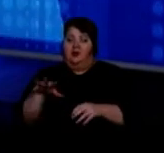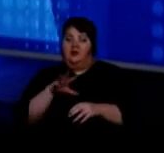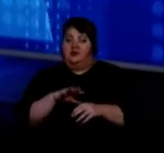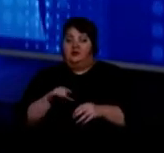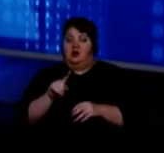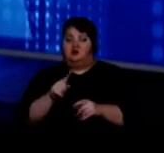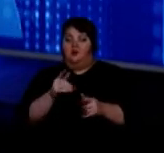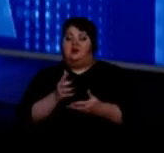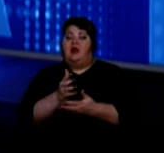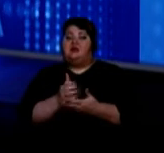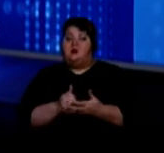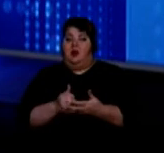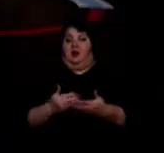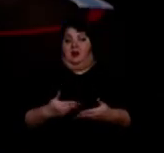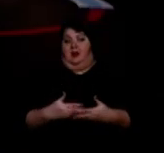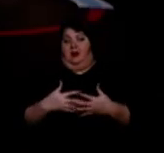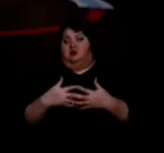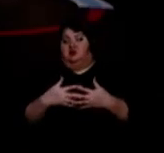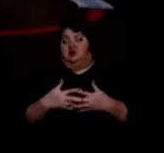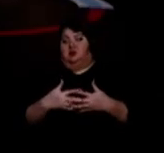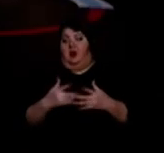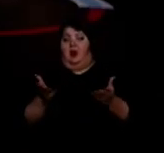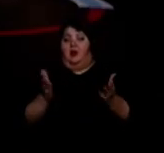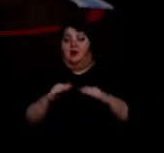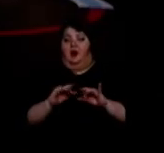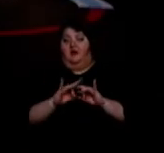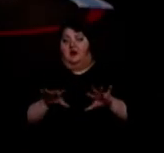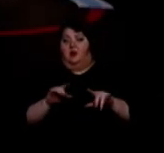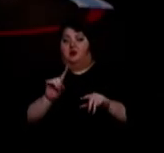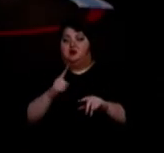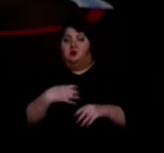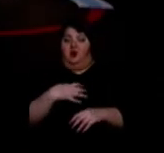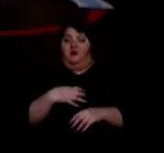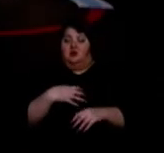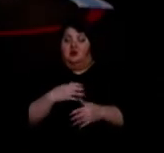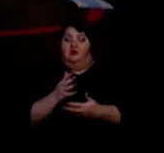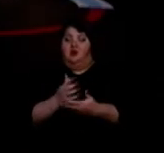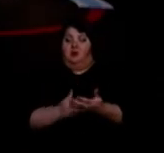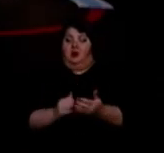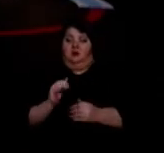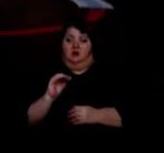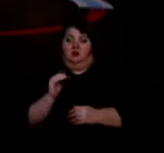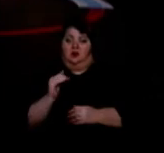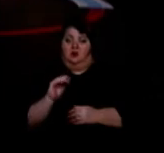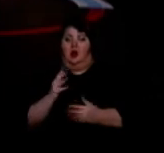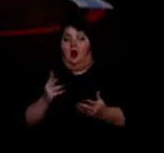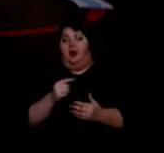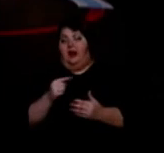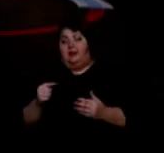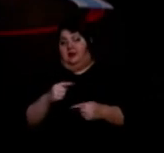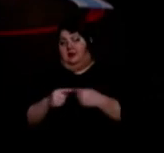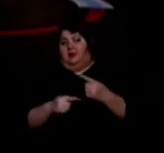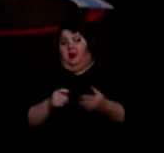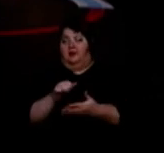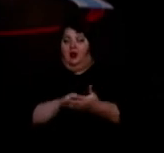життя. Давайте і якщо вже пояснимо вона, нашим глядачам, чому важливо зберегти дитину, які негативні наслідки